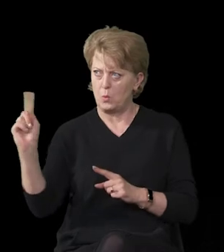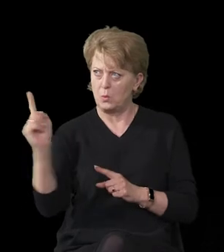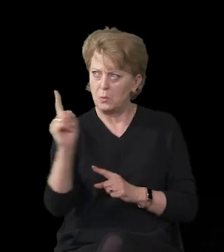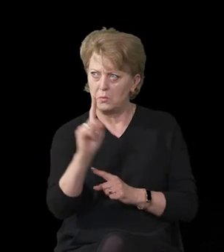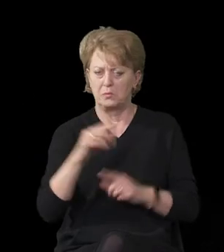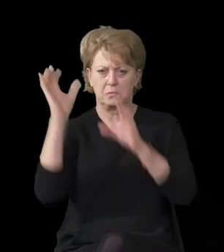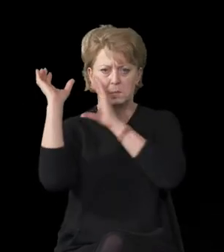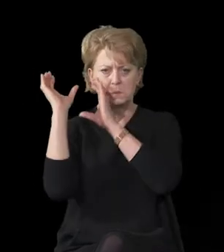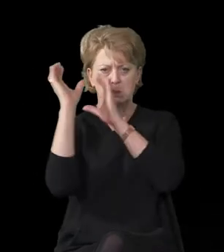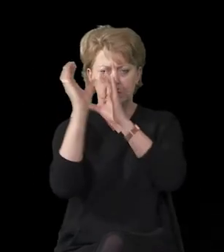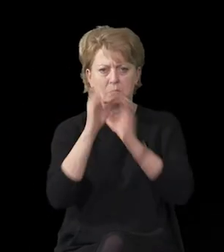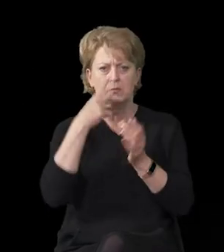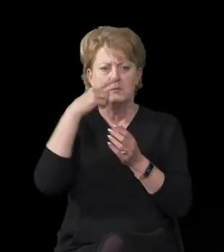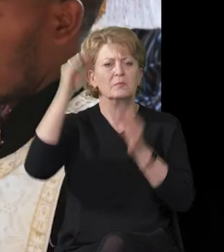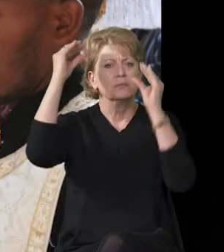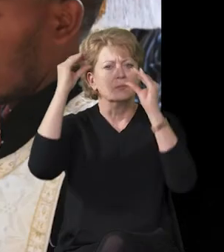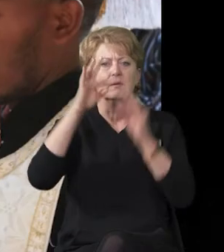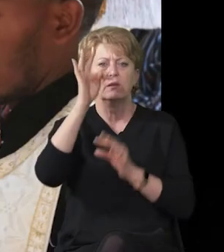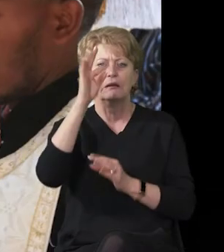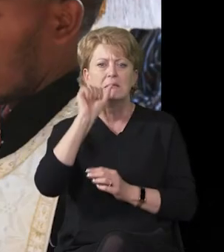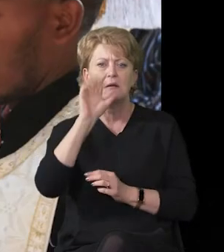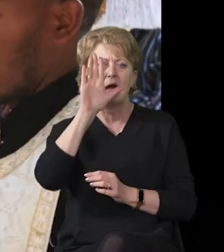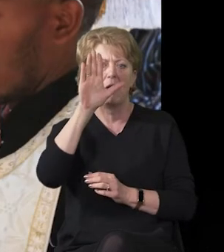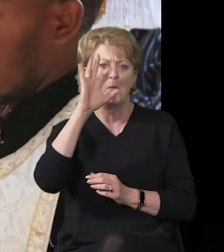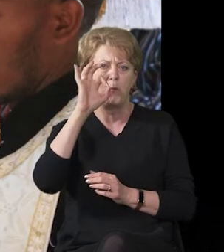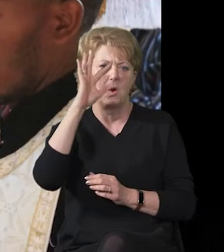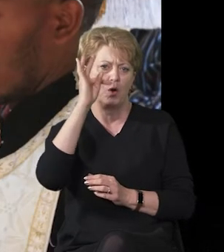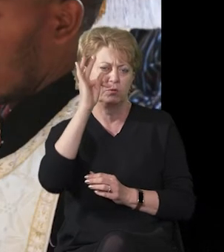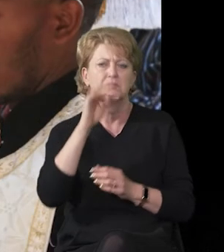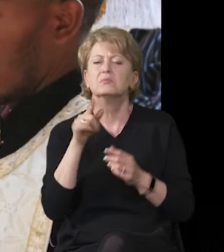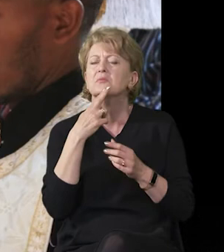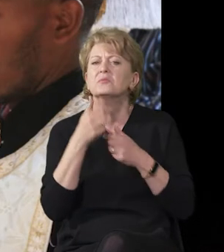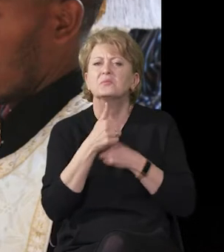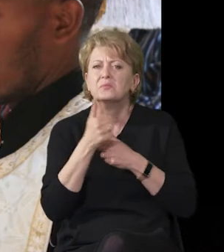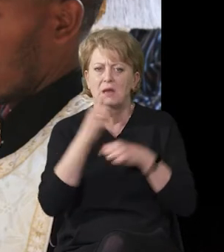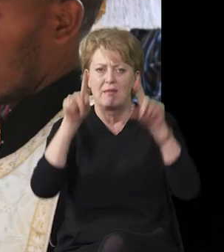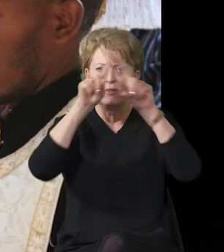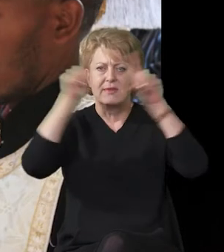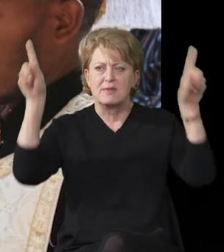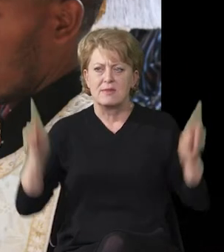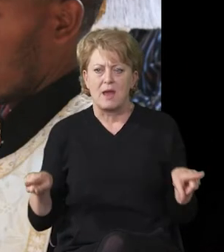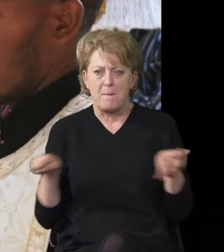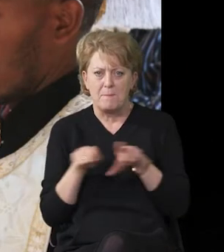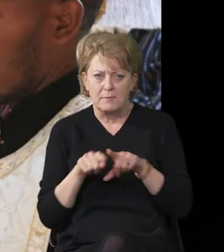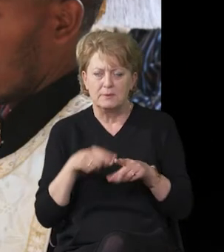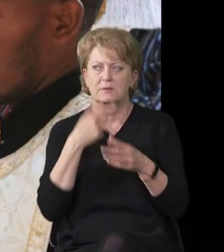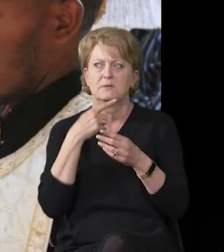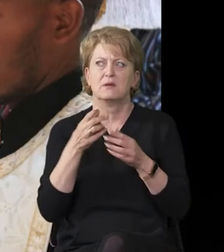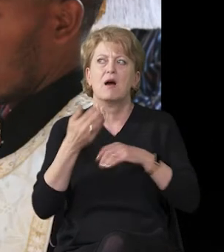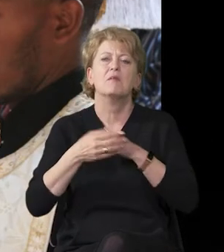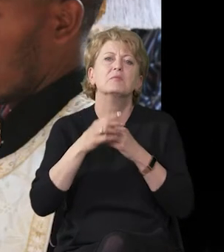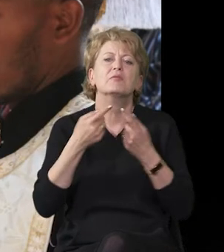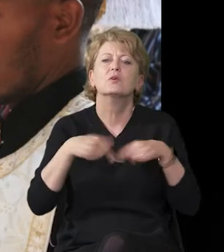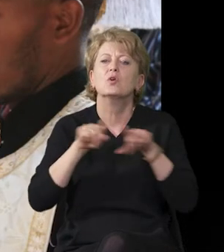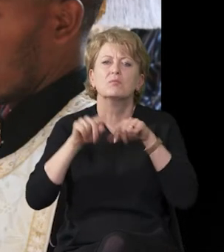tabot. Tabot to jest taka tablica wykonana najczęściej z alabastru albo z drewna